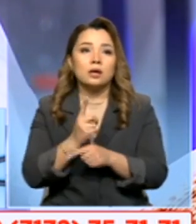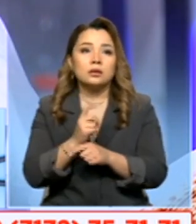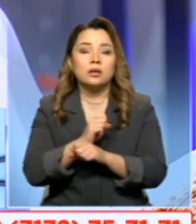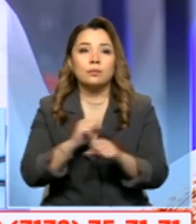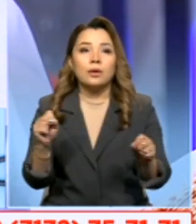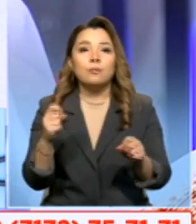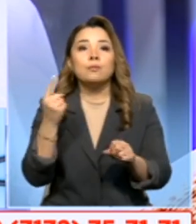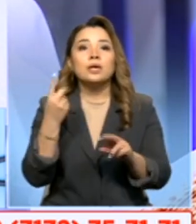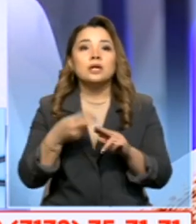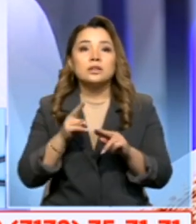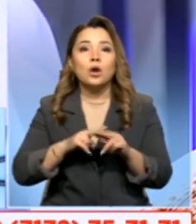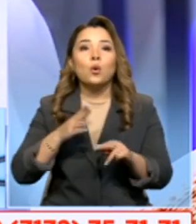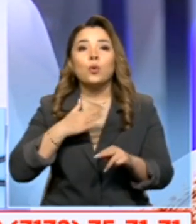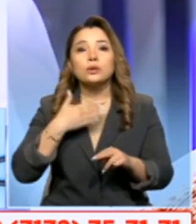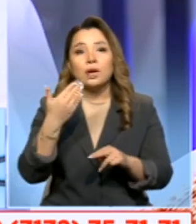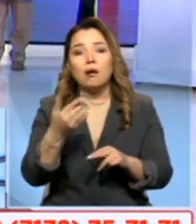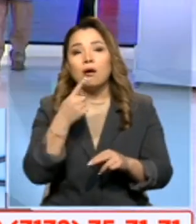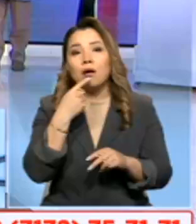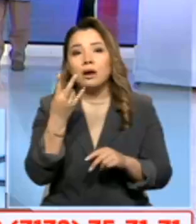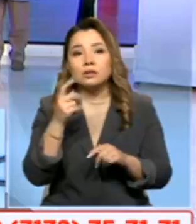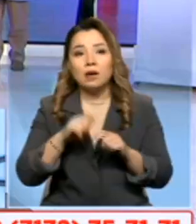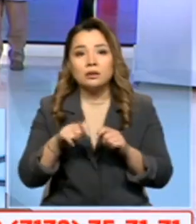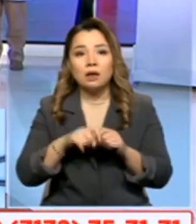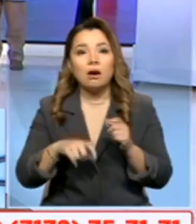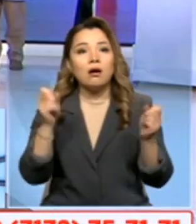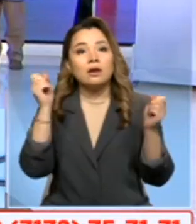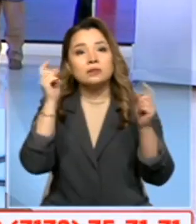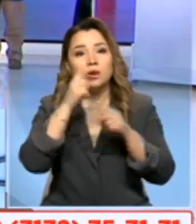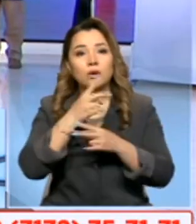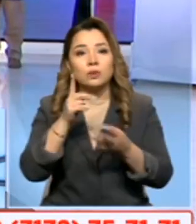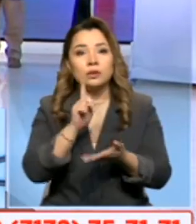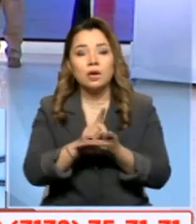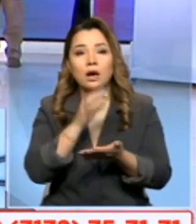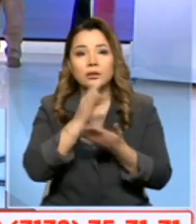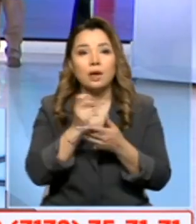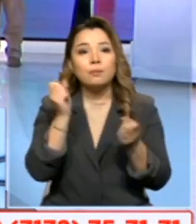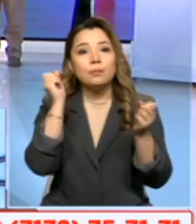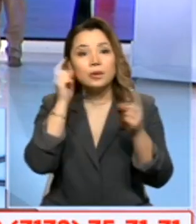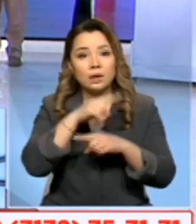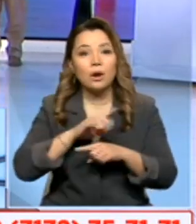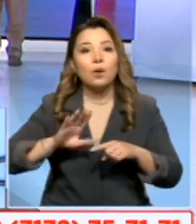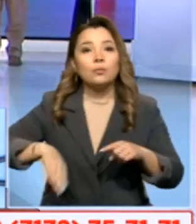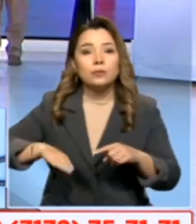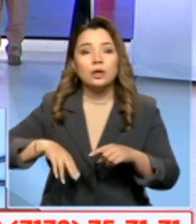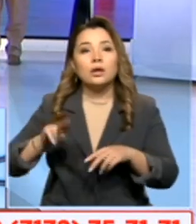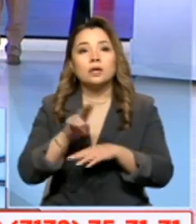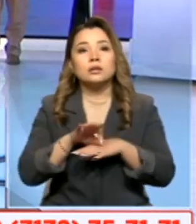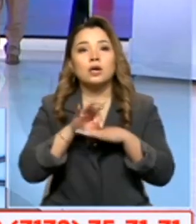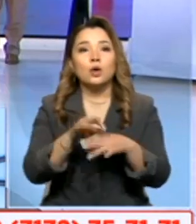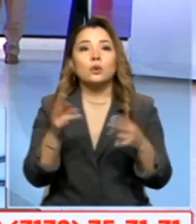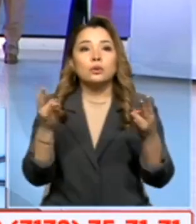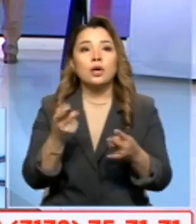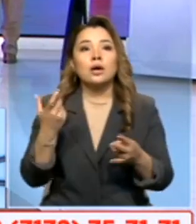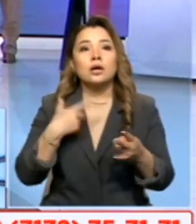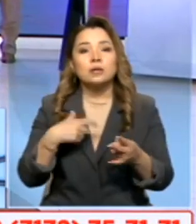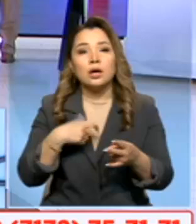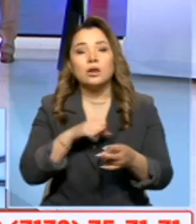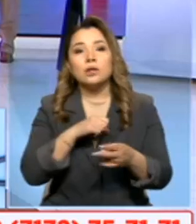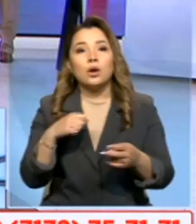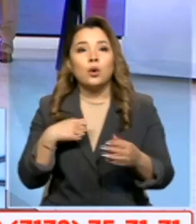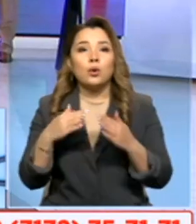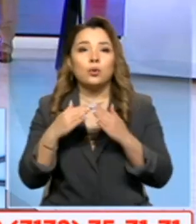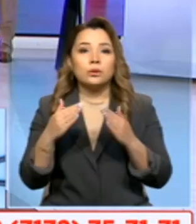қараңыздар. Біріншіден біз оны анализбен анықтап отырып біліп, кейін барып беру керек. Неге? Өз бетіңізше